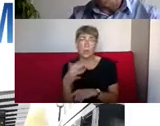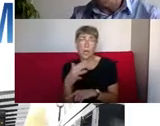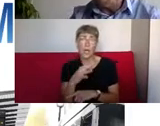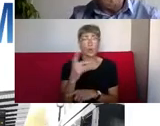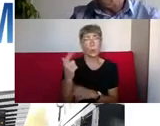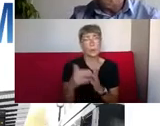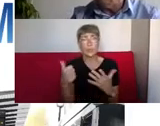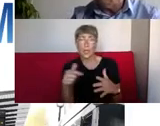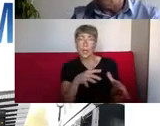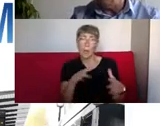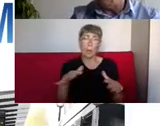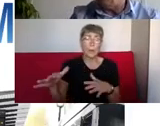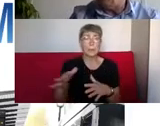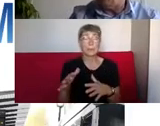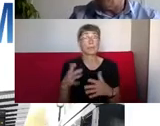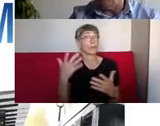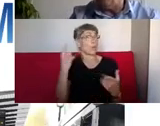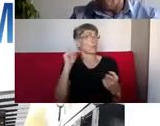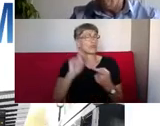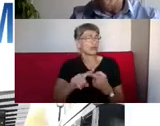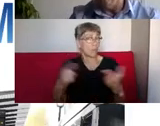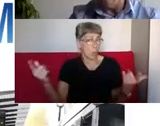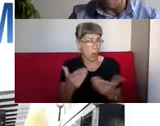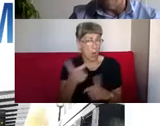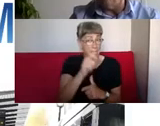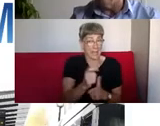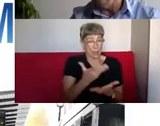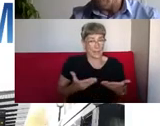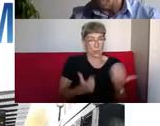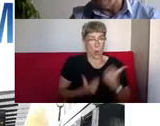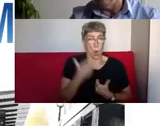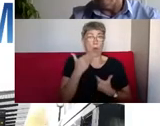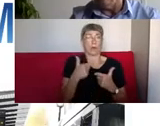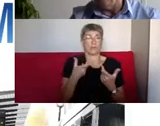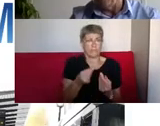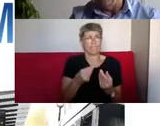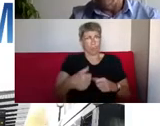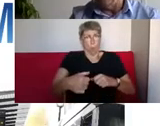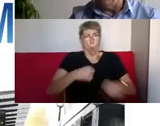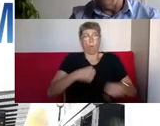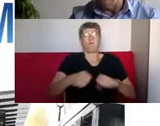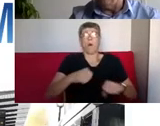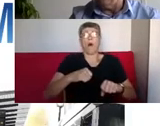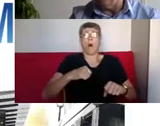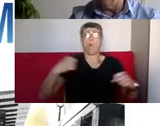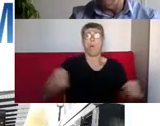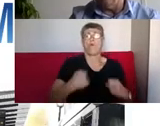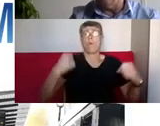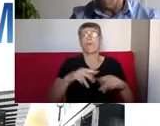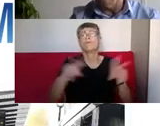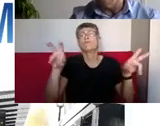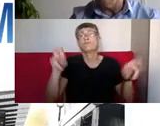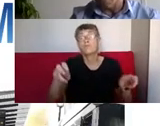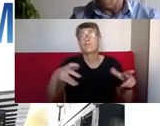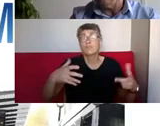qui permettent de mettre les personnes en situation de handicap en mouvement, comme on l'entend par là, on dit Move Emploi. Donc, c'est tout